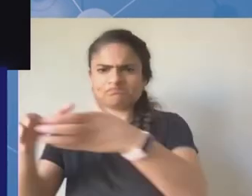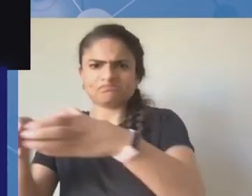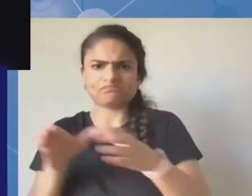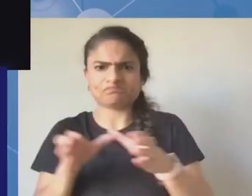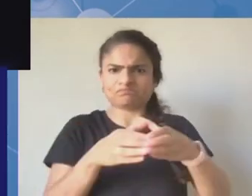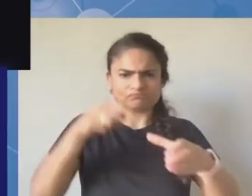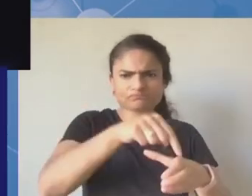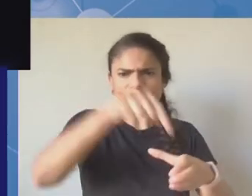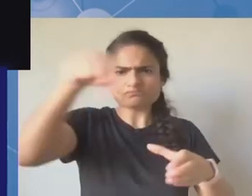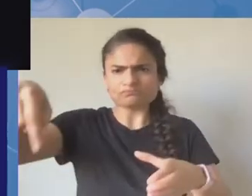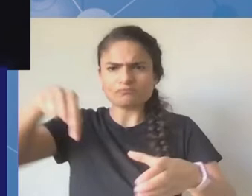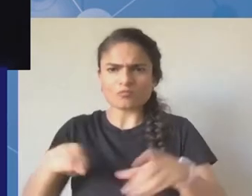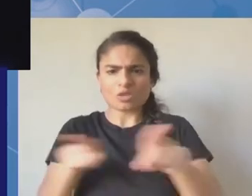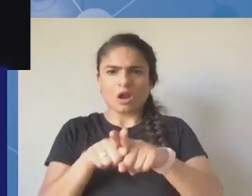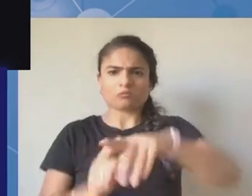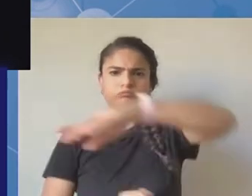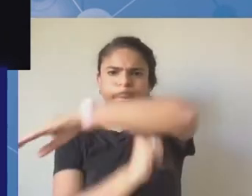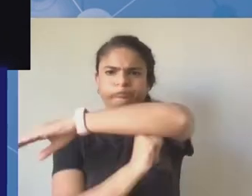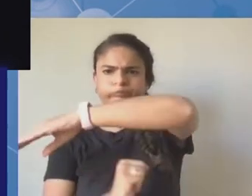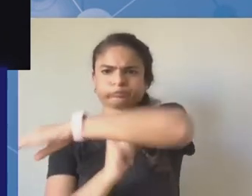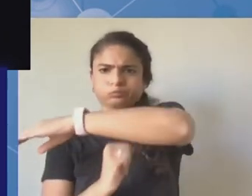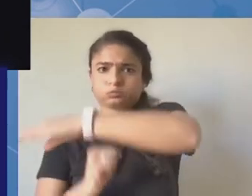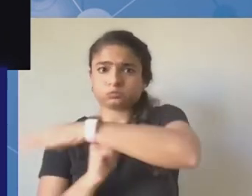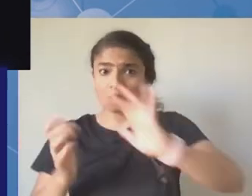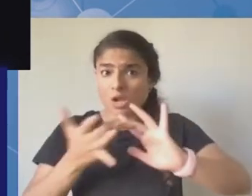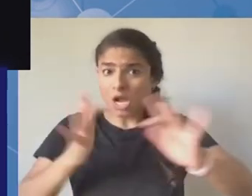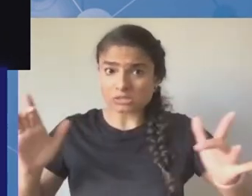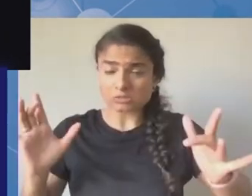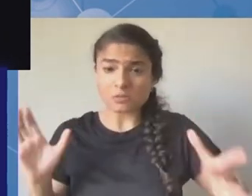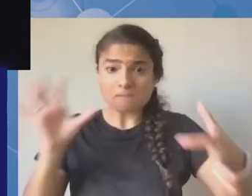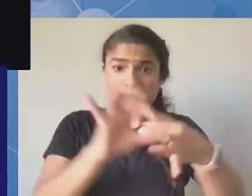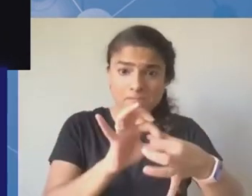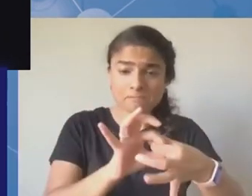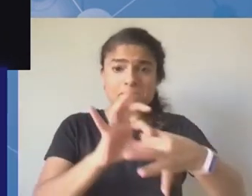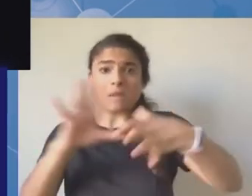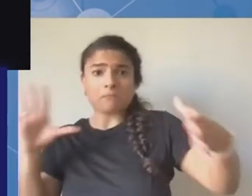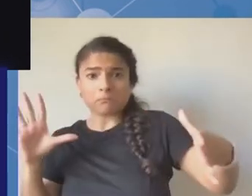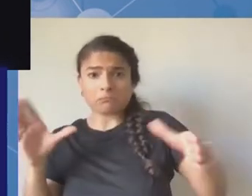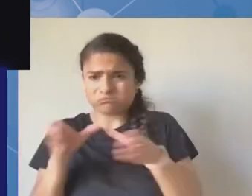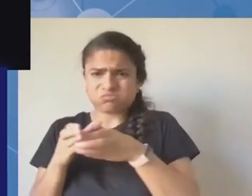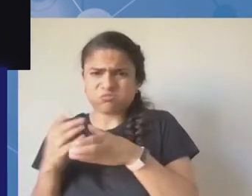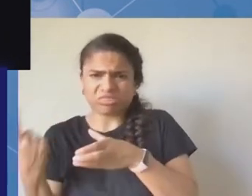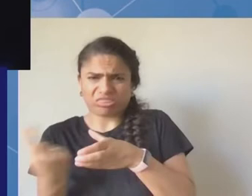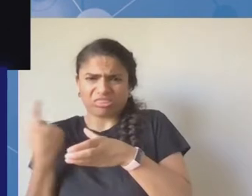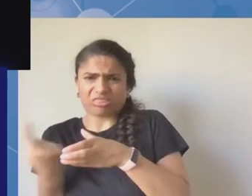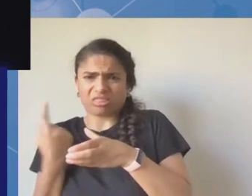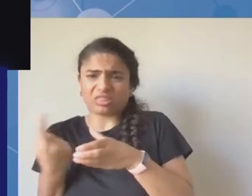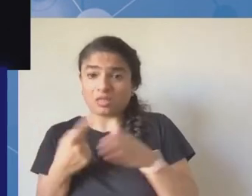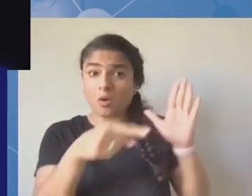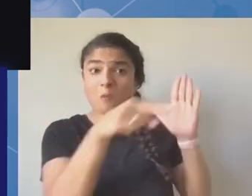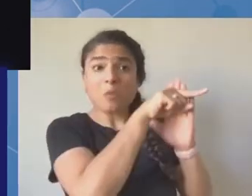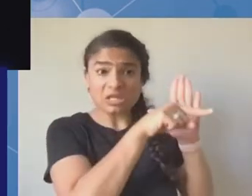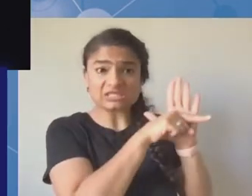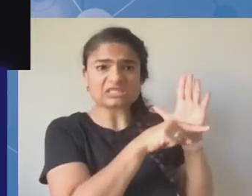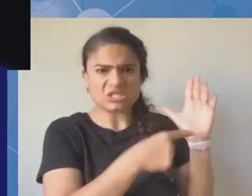نريد صياغة السياسات وتشكيل الاستراتيجيات ونضع الإنسان في الوسط. هناك من قال